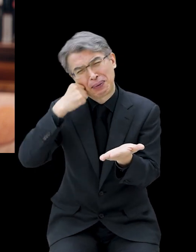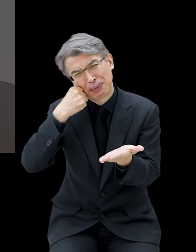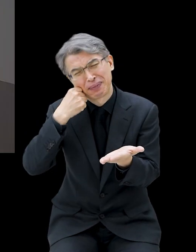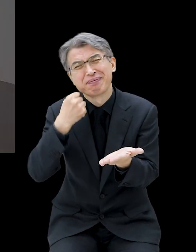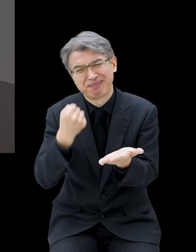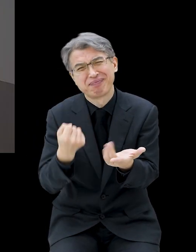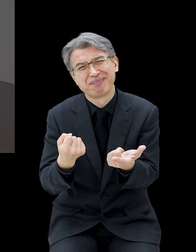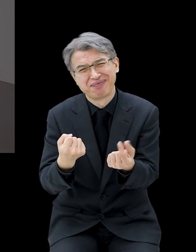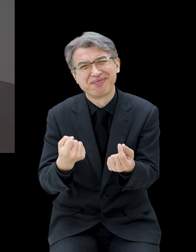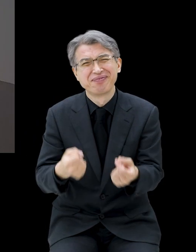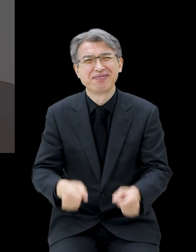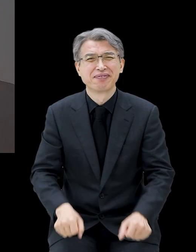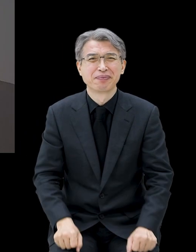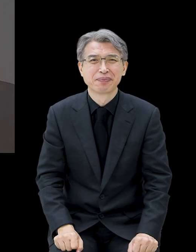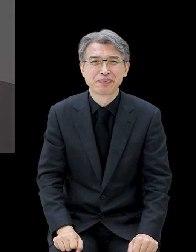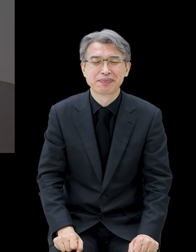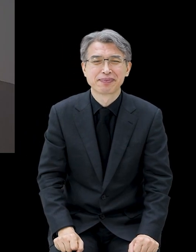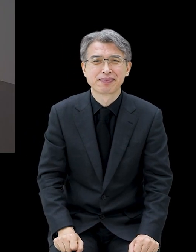어려웠습니다.